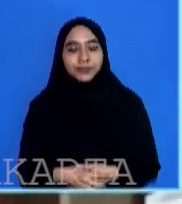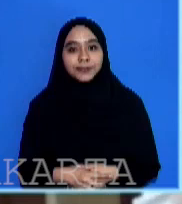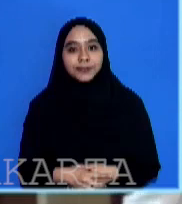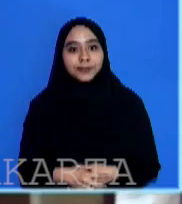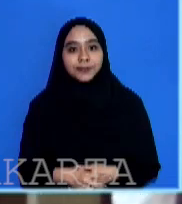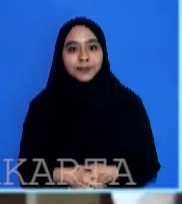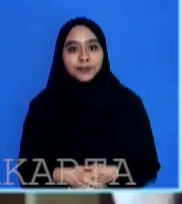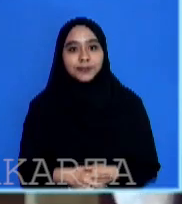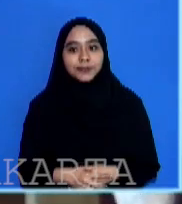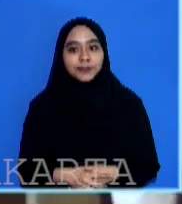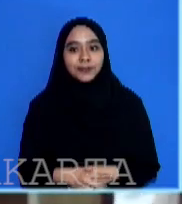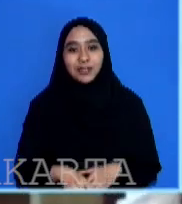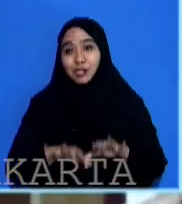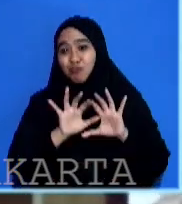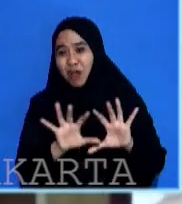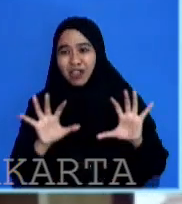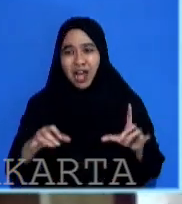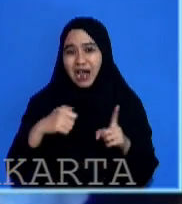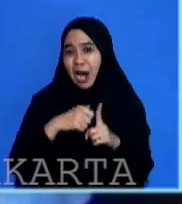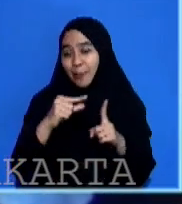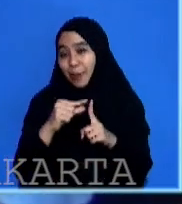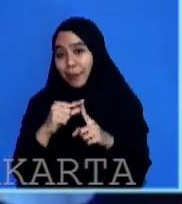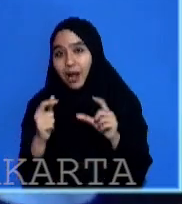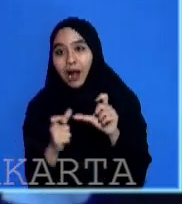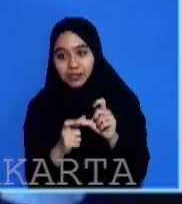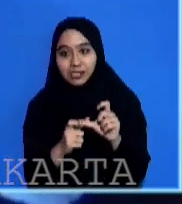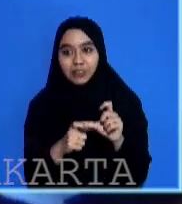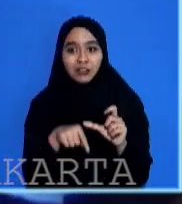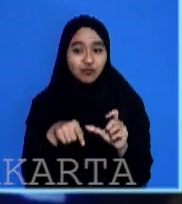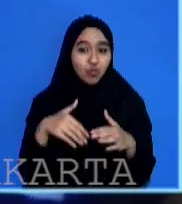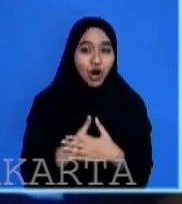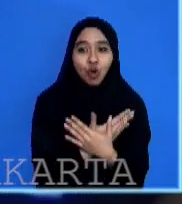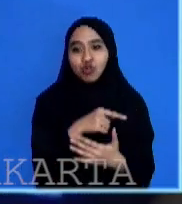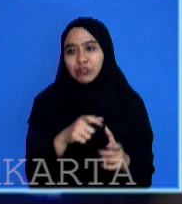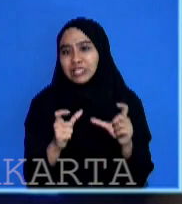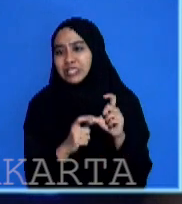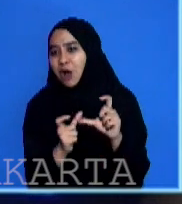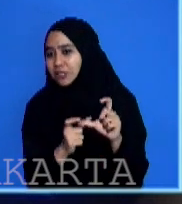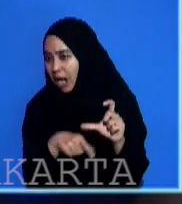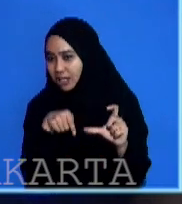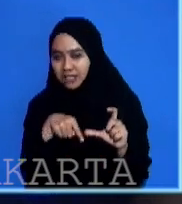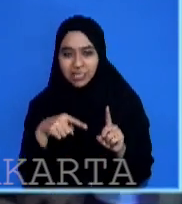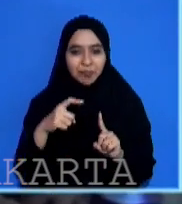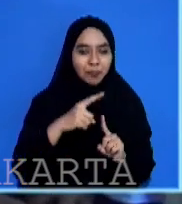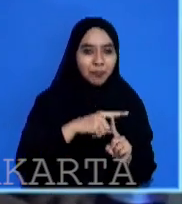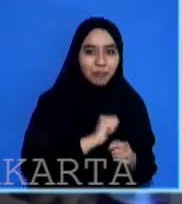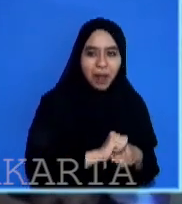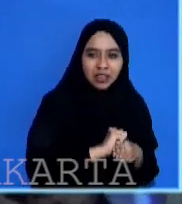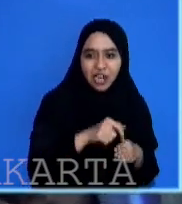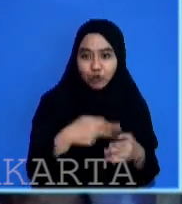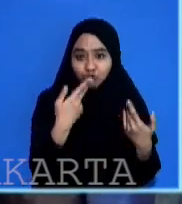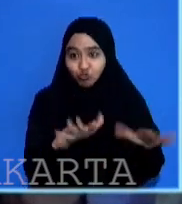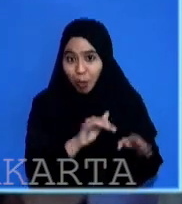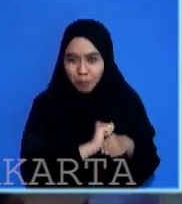suara ribuan petugas KPPS sekapanewon sabtosari akan segera mendapat bimbingan teknis atau Bimtek usai pelantikan Bimtek